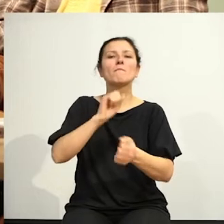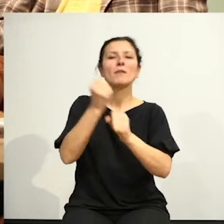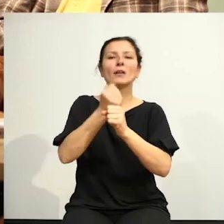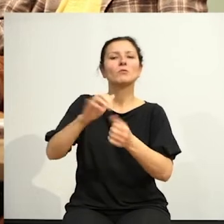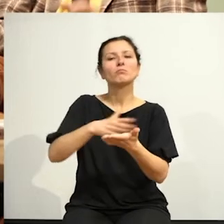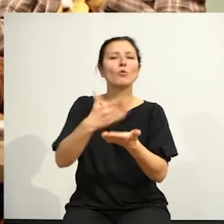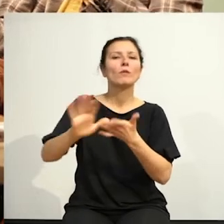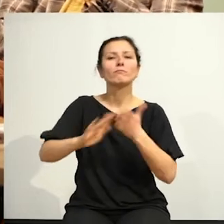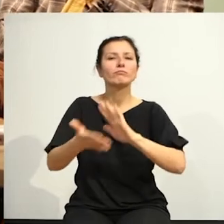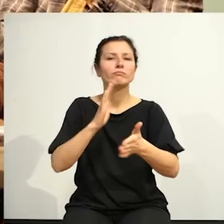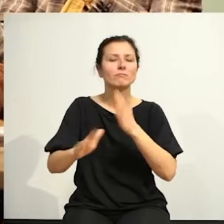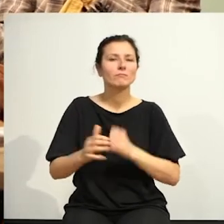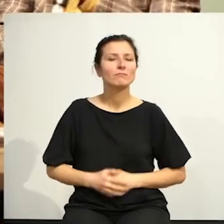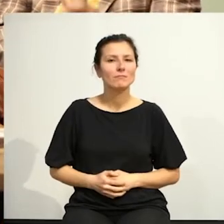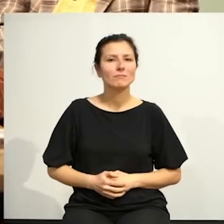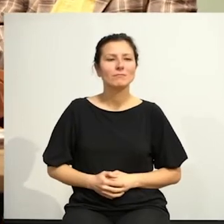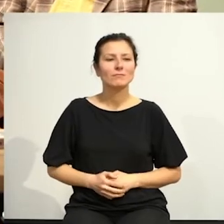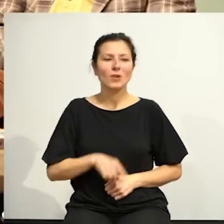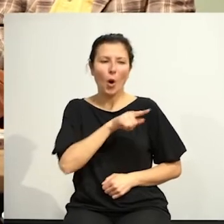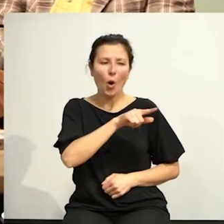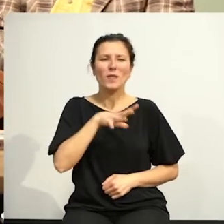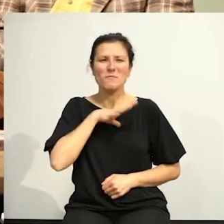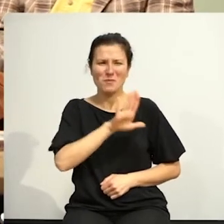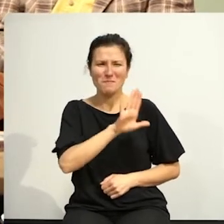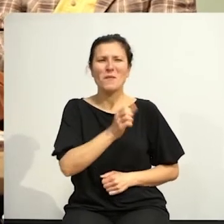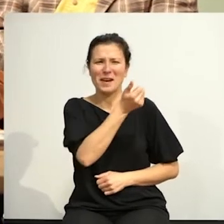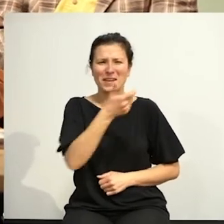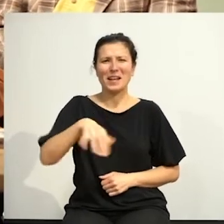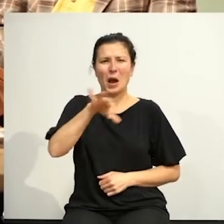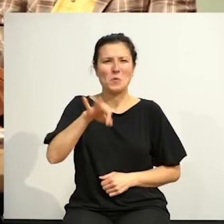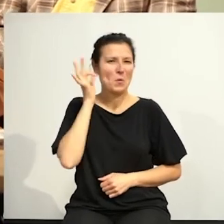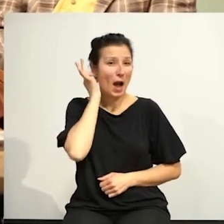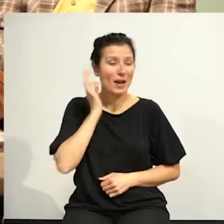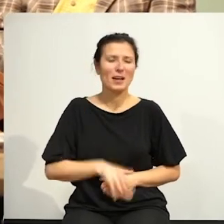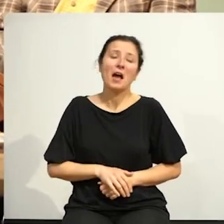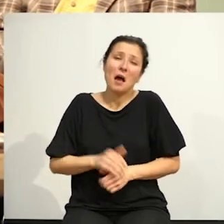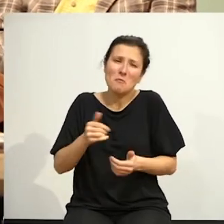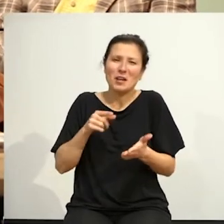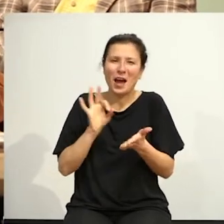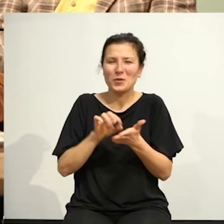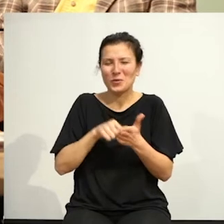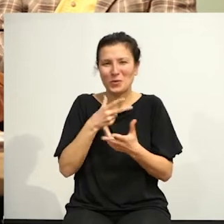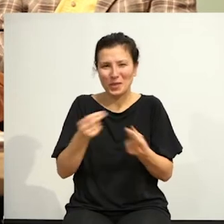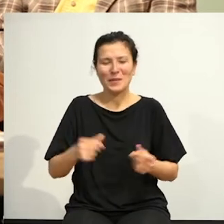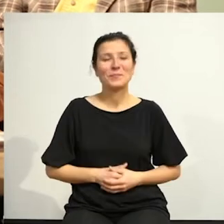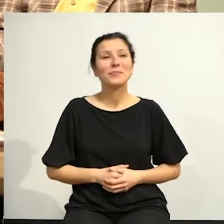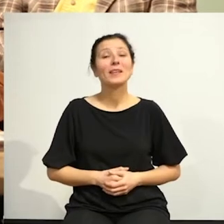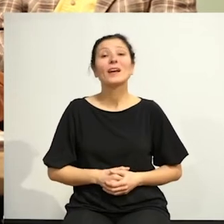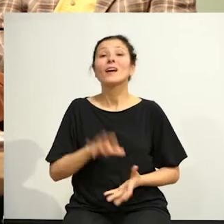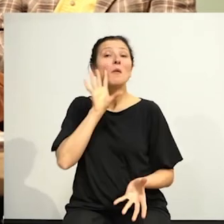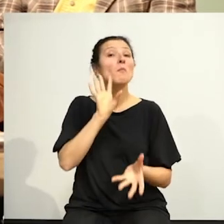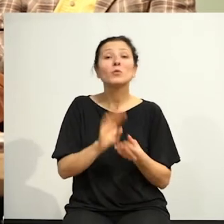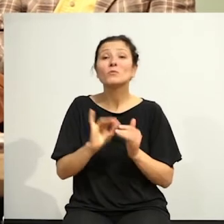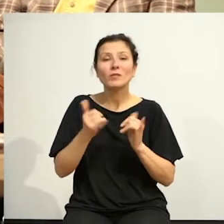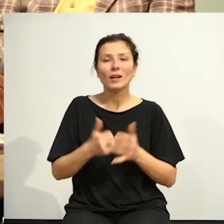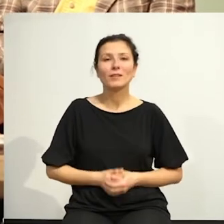albo do przedsionka. Ona miała kilka kucharek. No właśnie, więc może to nie. Nie, no ja bym to taką puentą zakończył,